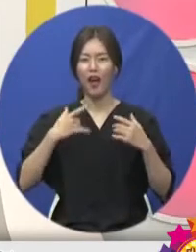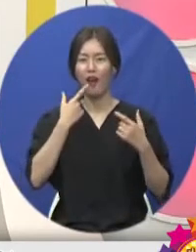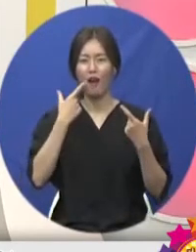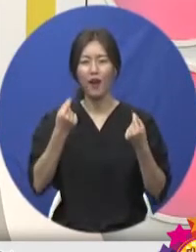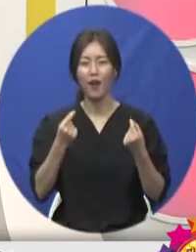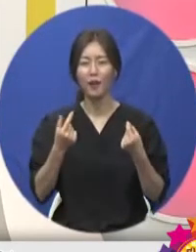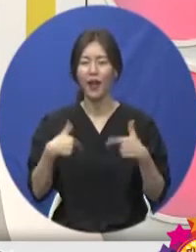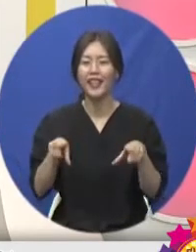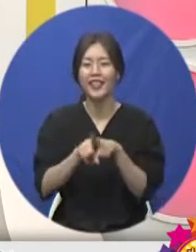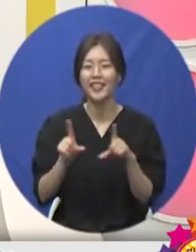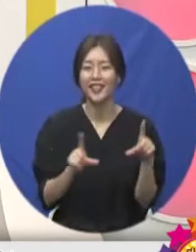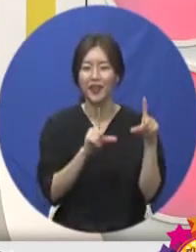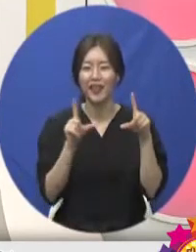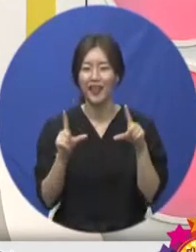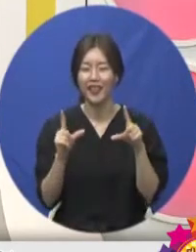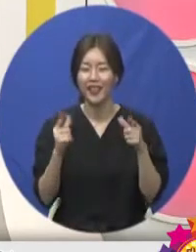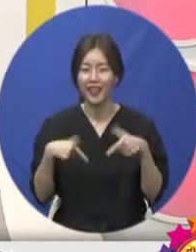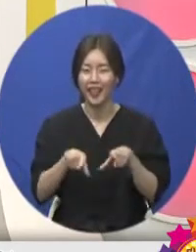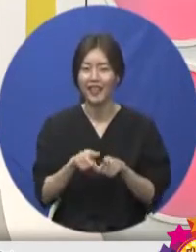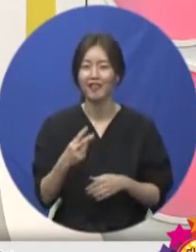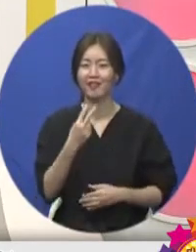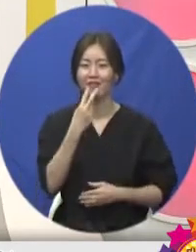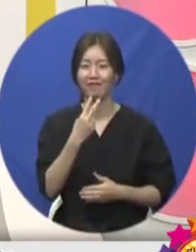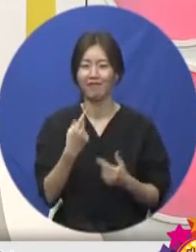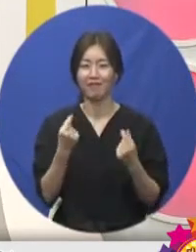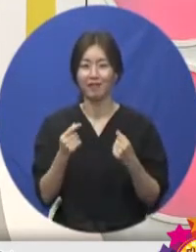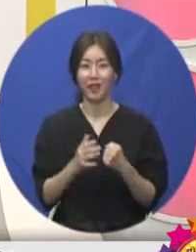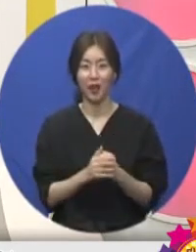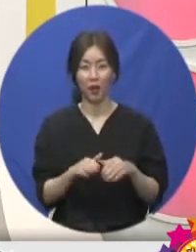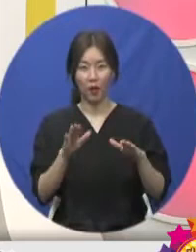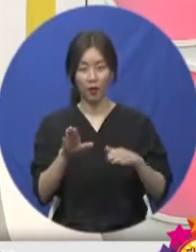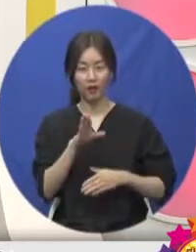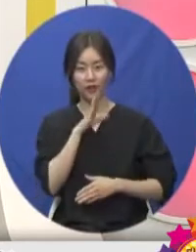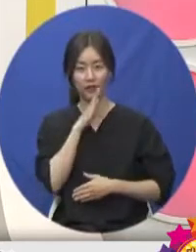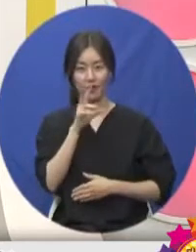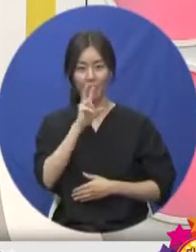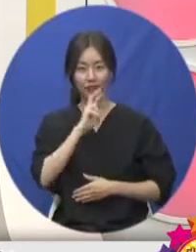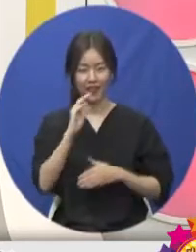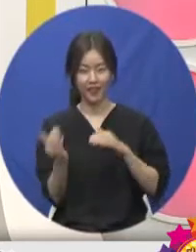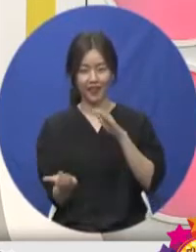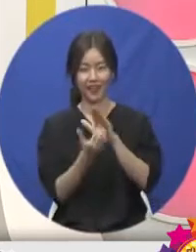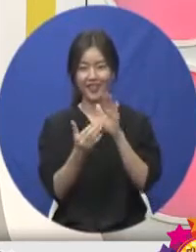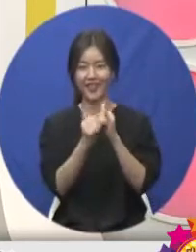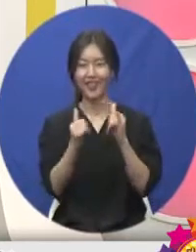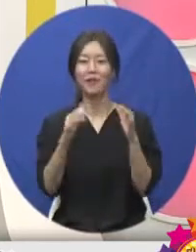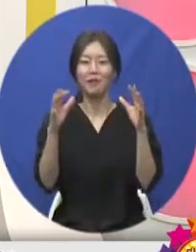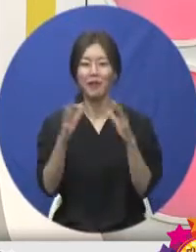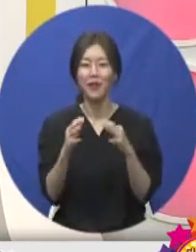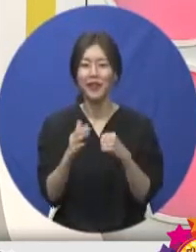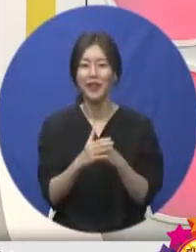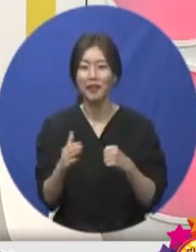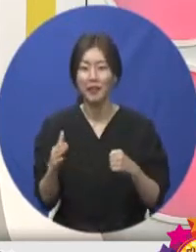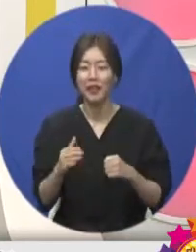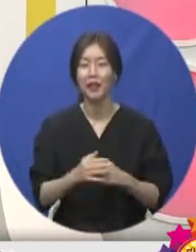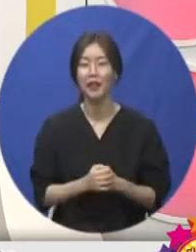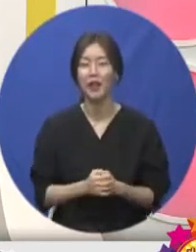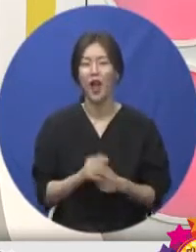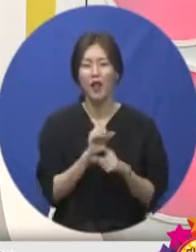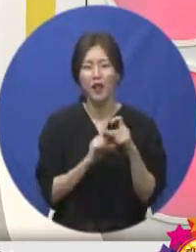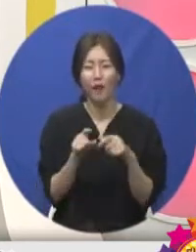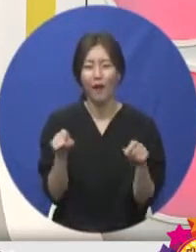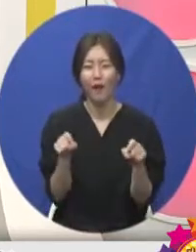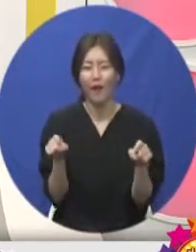오는 거예요. 예. 또 이렇게 오늘 같은 날은 노래 꽤나 하신 분들이 다 지금 모이셨잖아요. 그렇죠. 그러다 보니까 노래 덜덜덜 떨리죠.